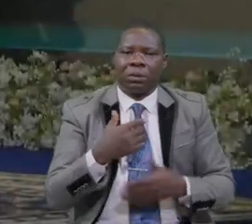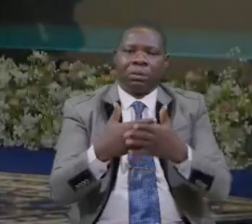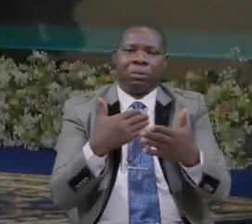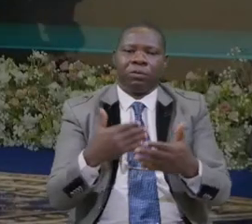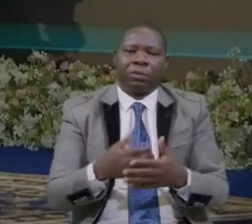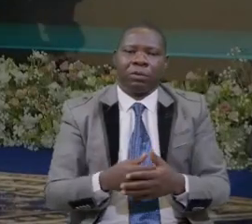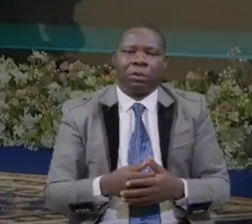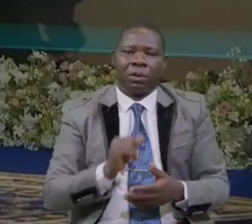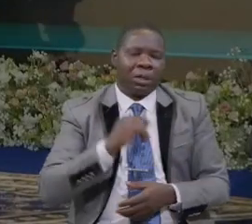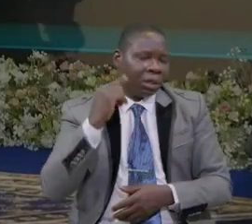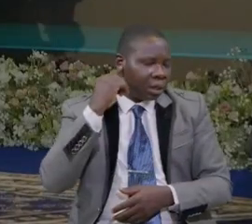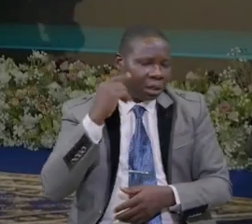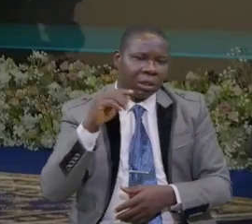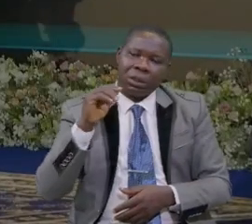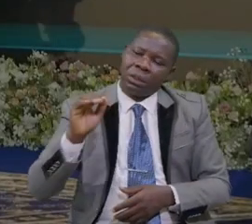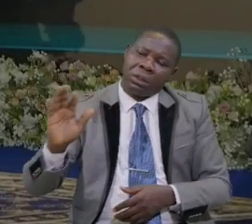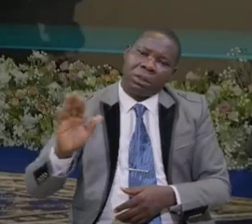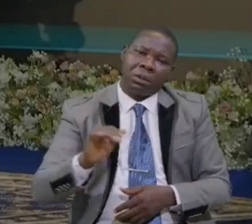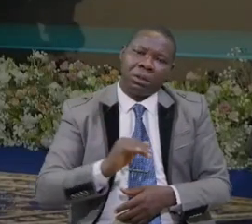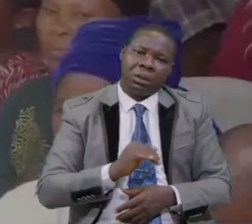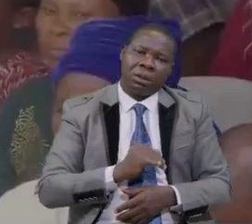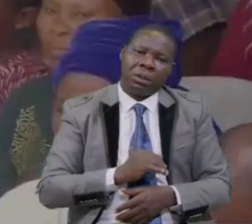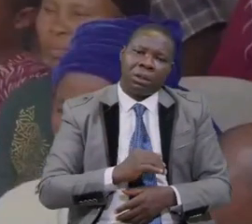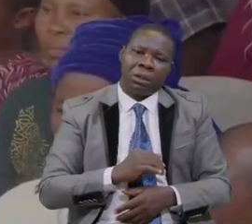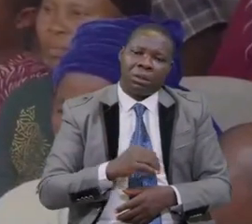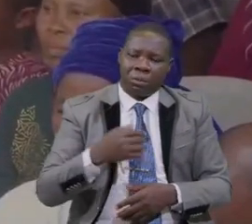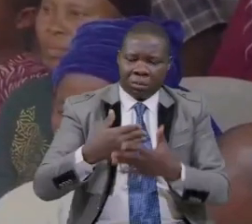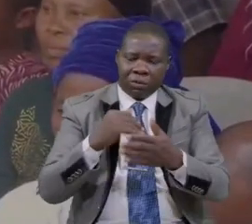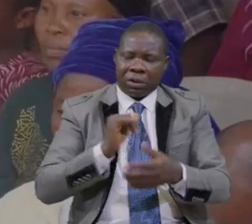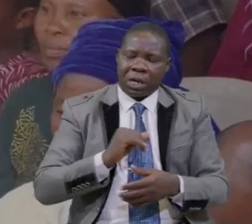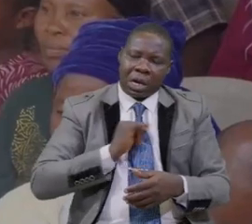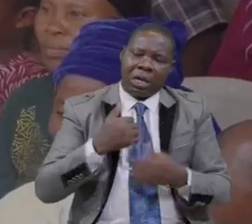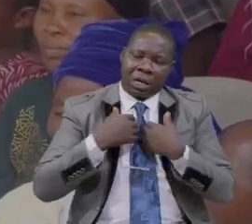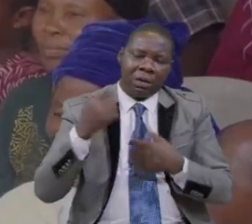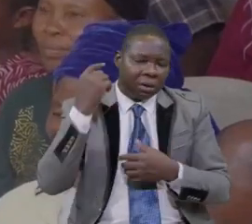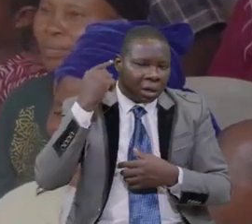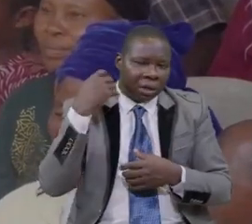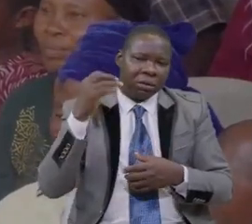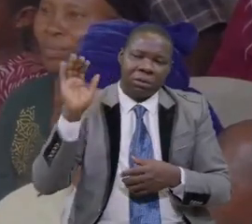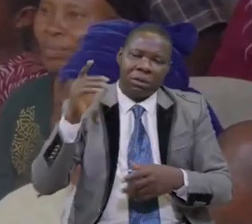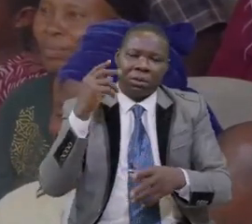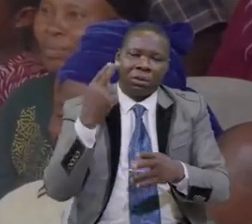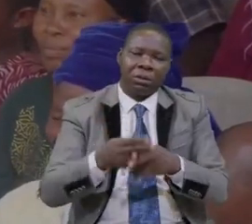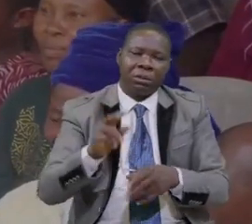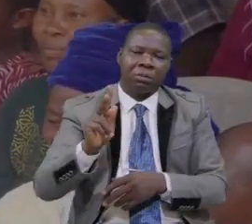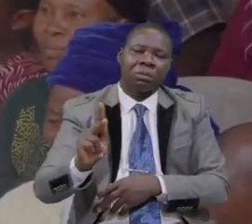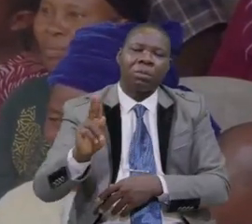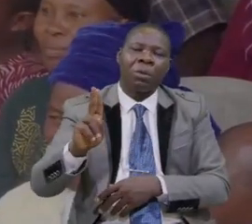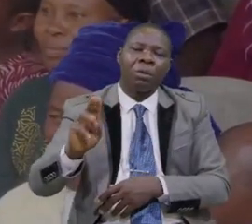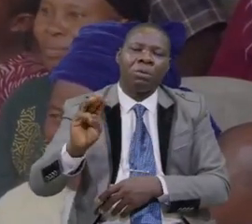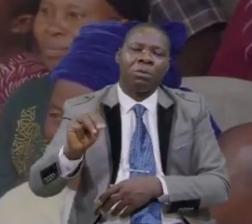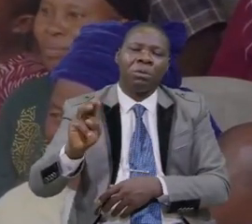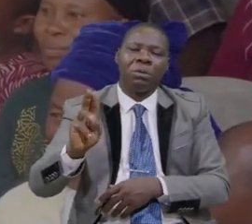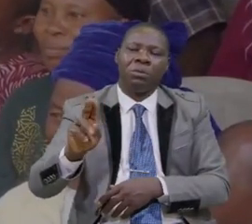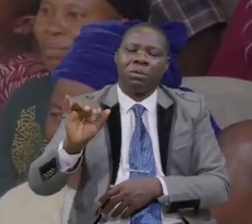avant que je l'entende, j'ai entendu parler de son nom. Koumoui, Koumoui, Koumoui. Tout le monde dit Koumoui, Koumoui, Koumoui.